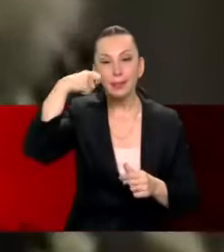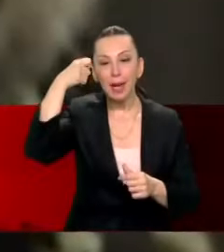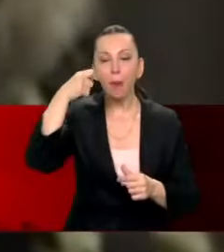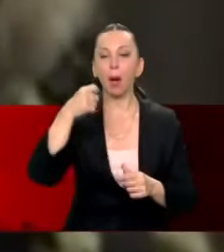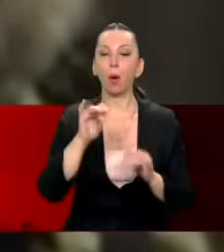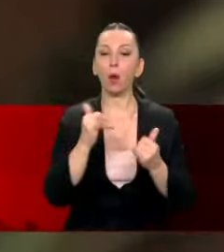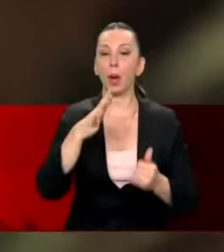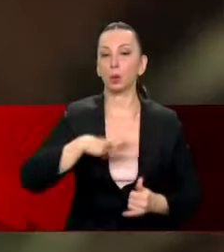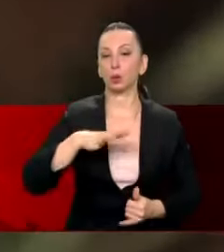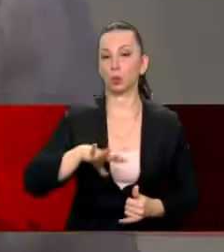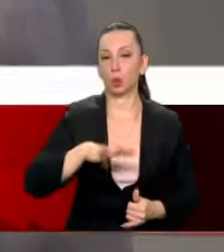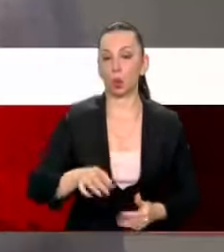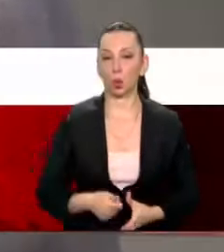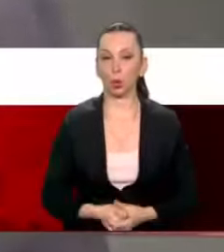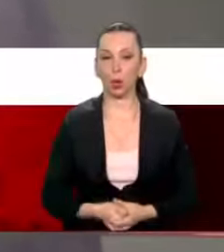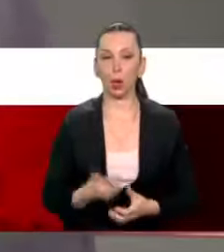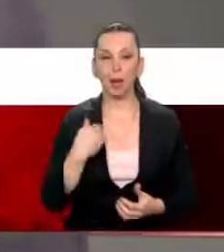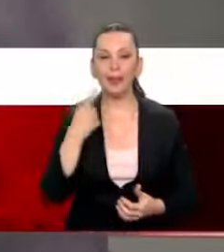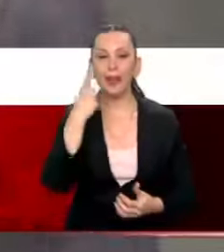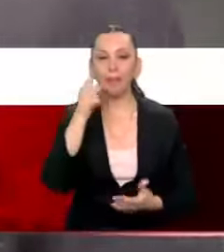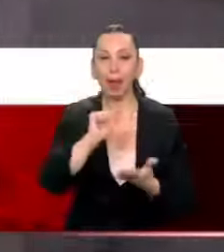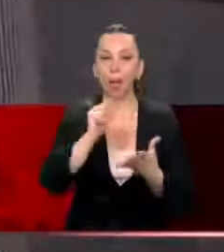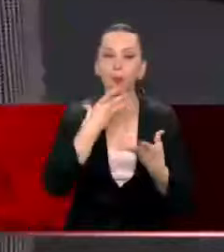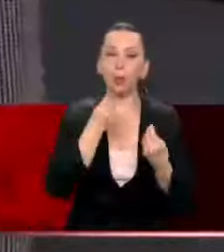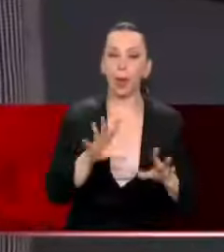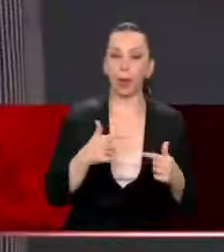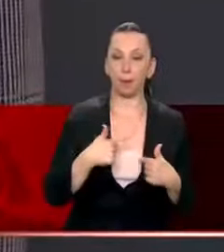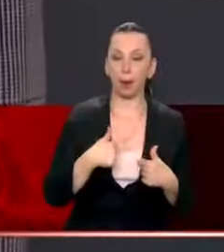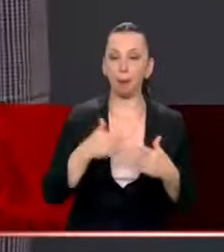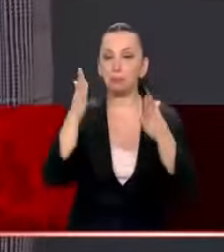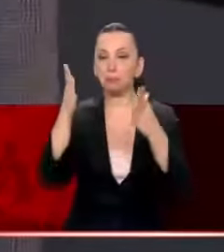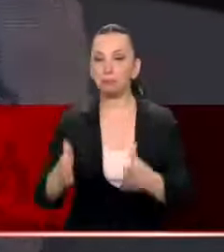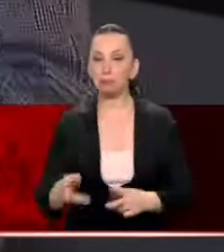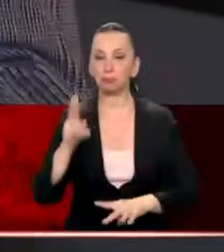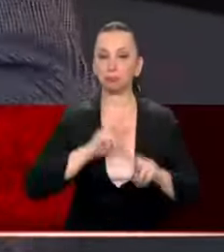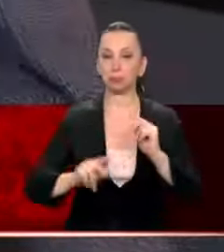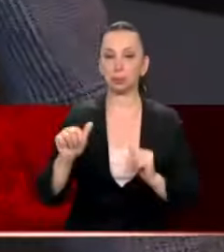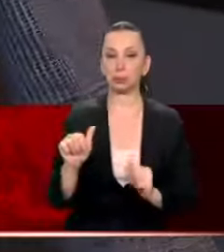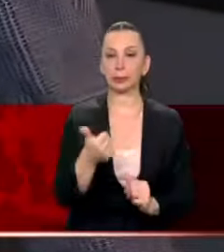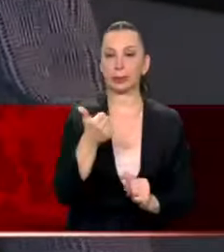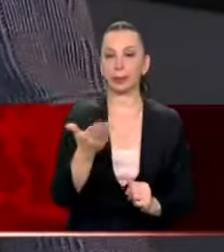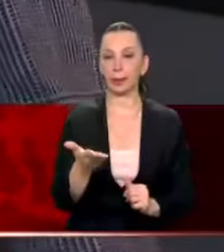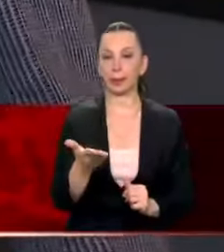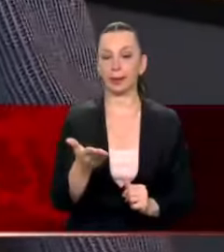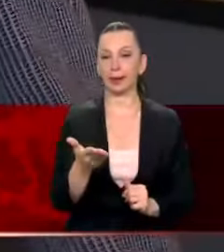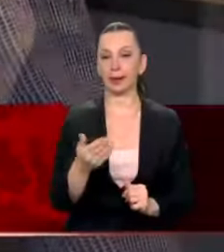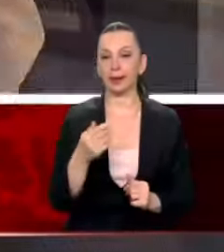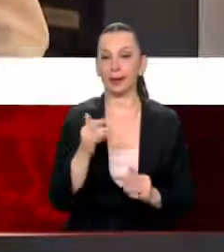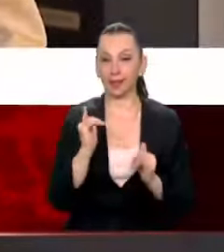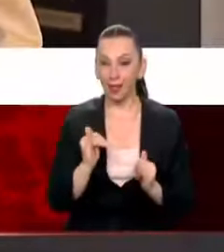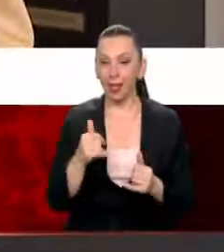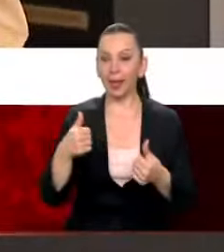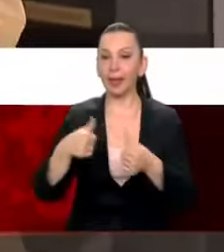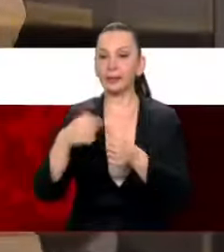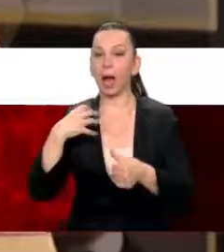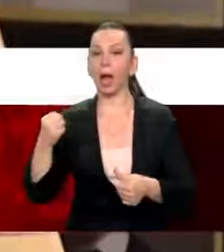silahların görünmesi gerekli. Tamam. Devlet memurum ben. Emeklisiyim. Işıklık böyle maşallah süpersin. Böyle olmasa hanım evi almıyor.